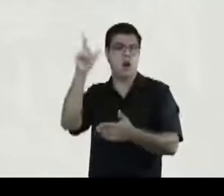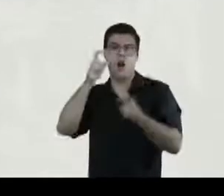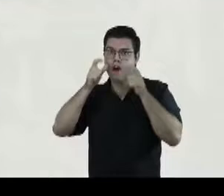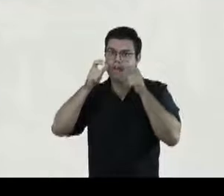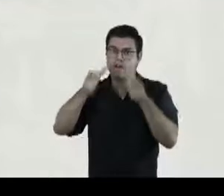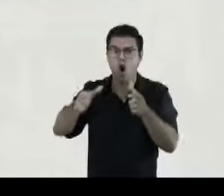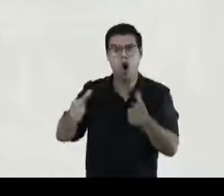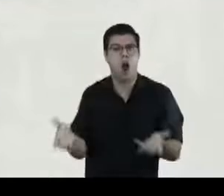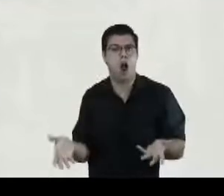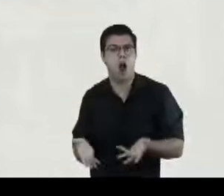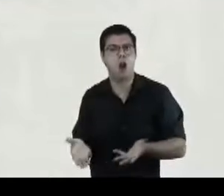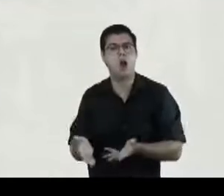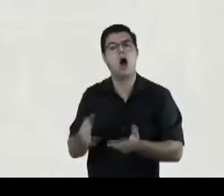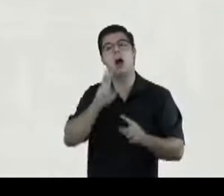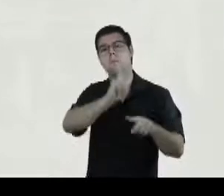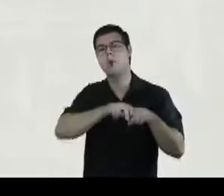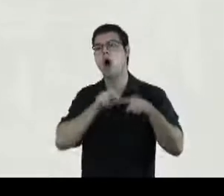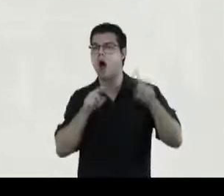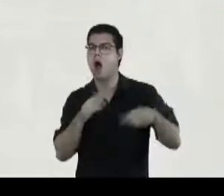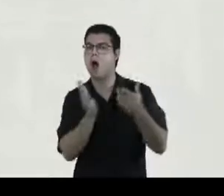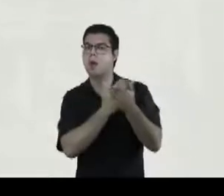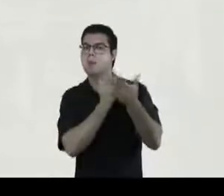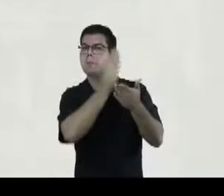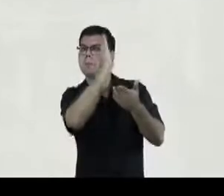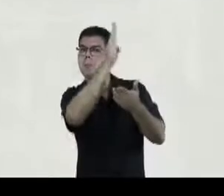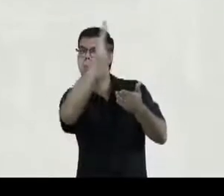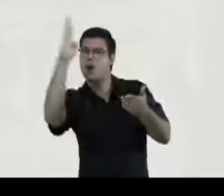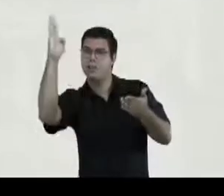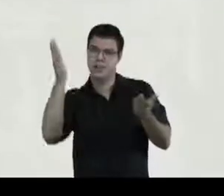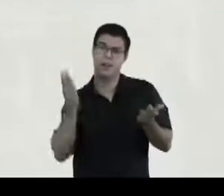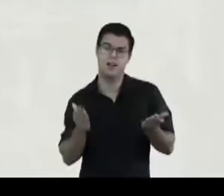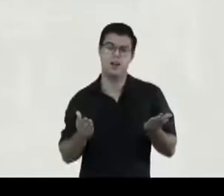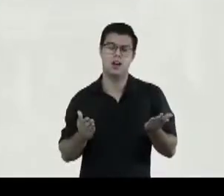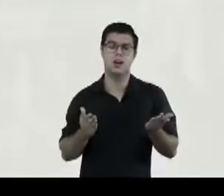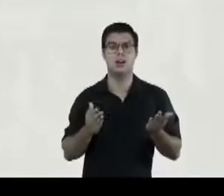peu ici ce qu'a dit